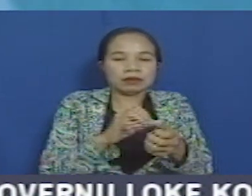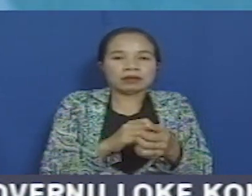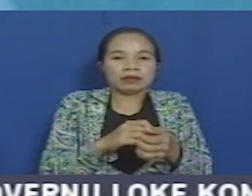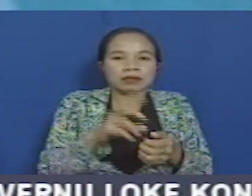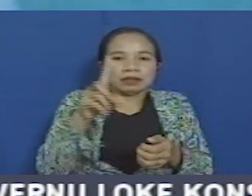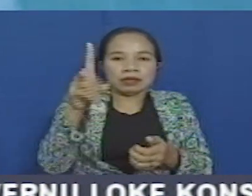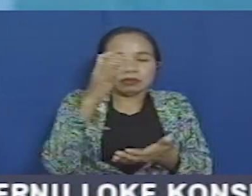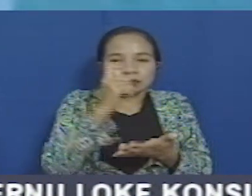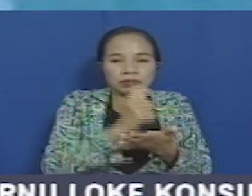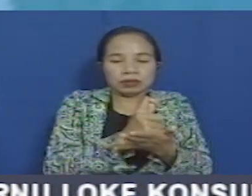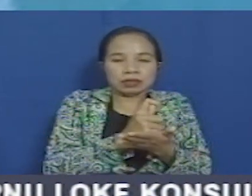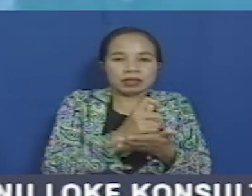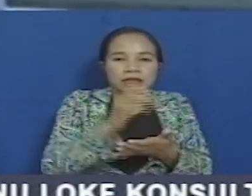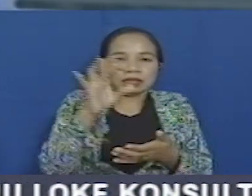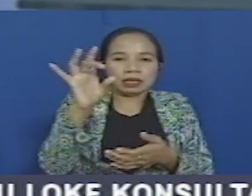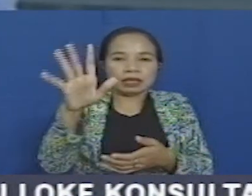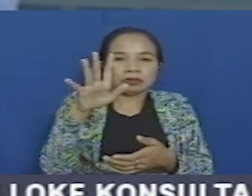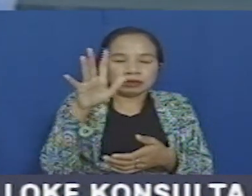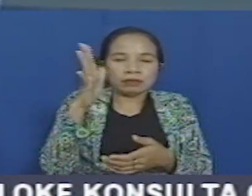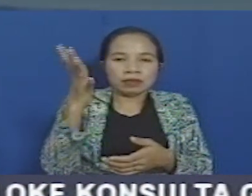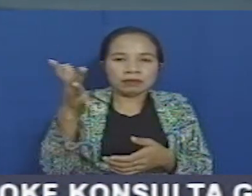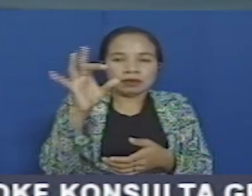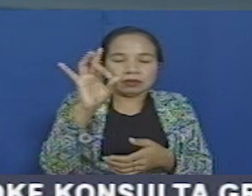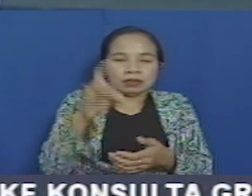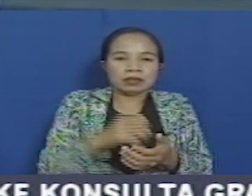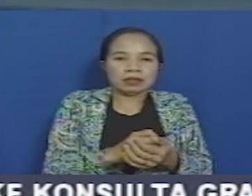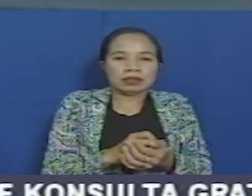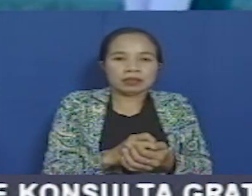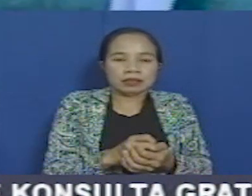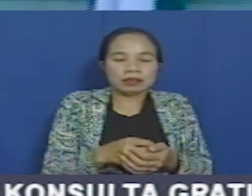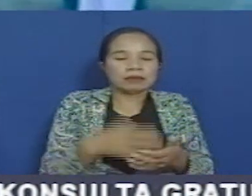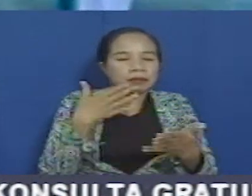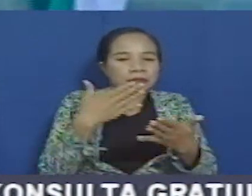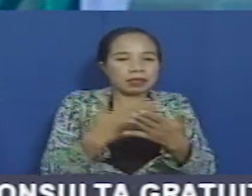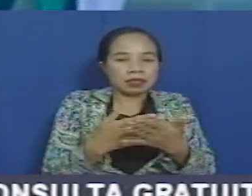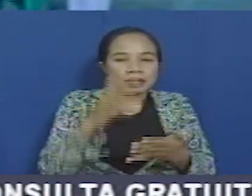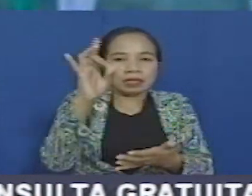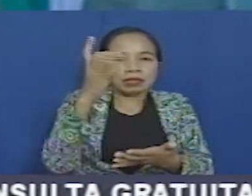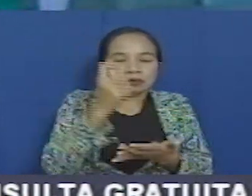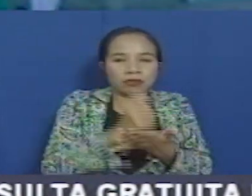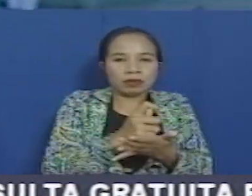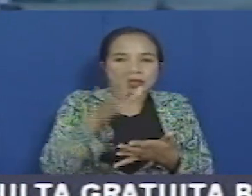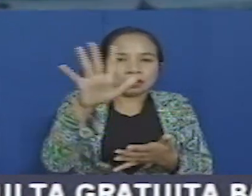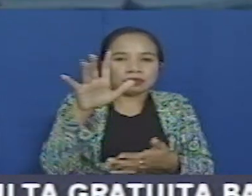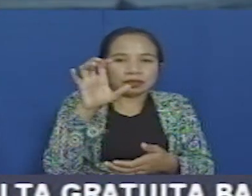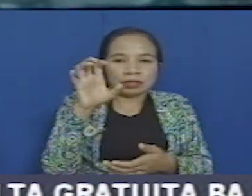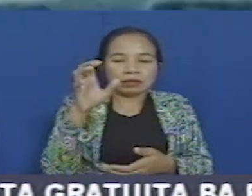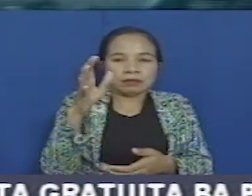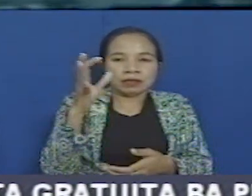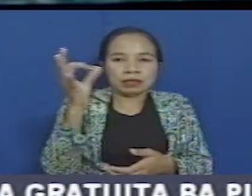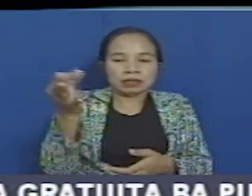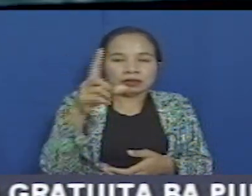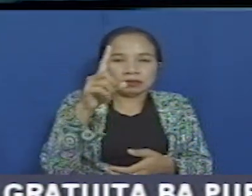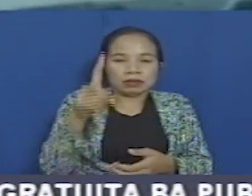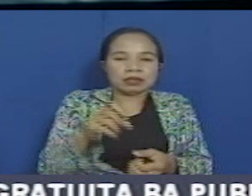sia atus lima limanulu resin walu, cumulativo recuperado, Rihunwalu atus lima sianulu resin